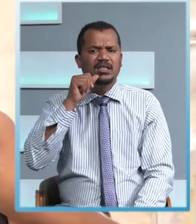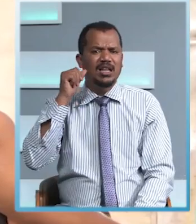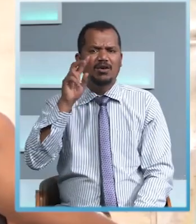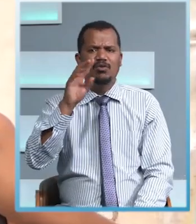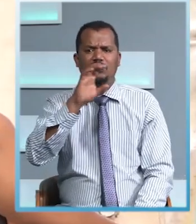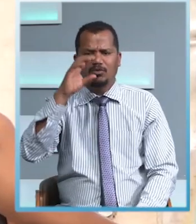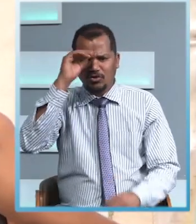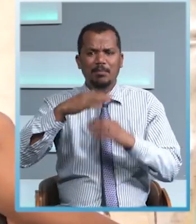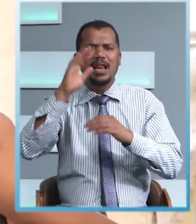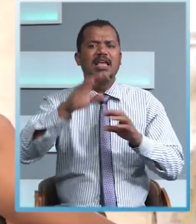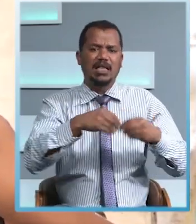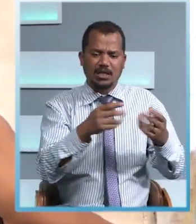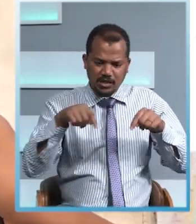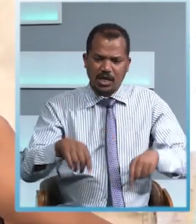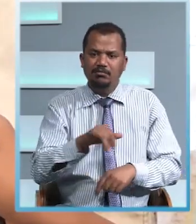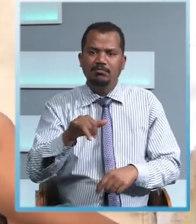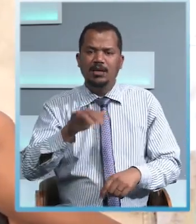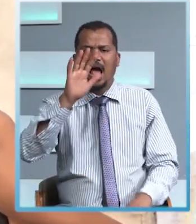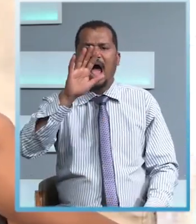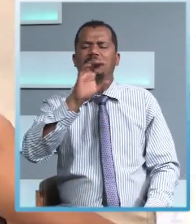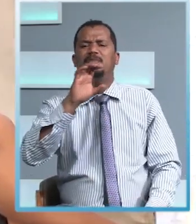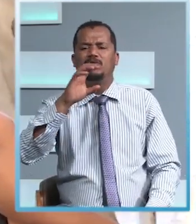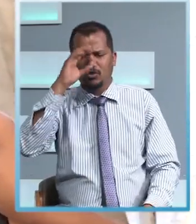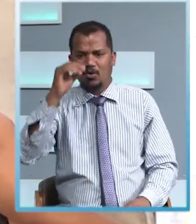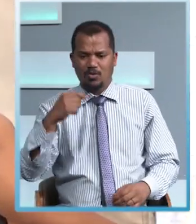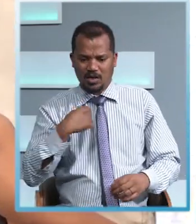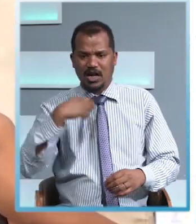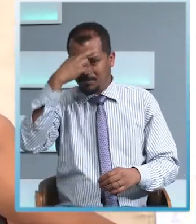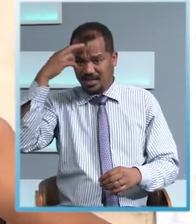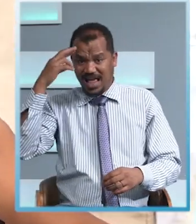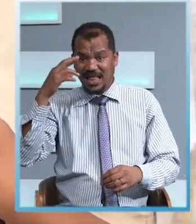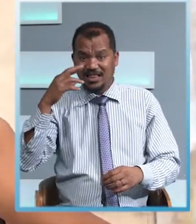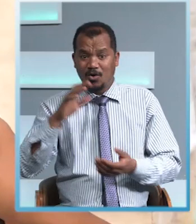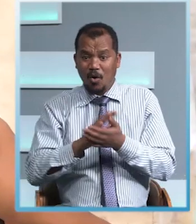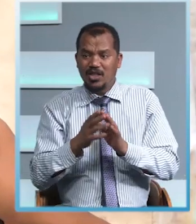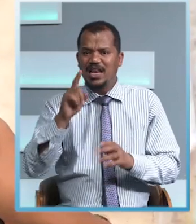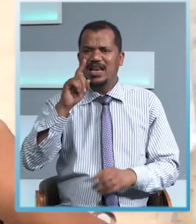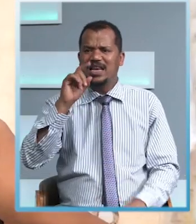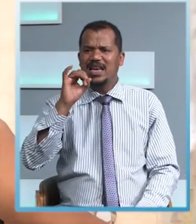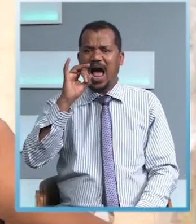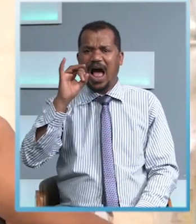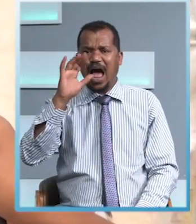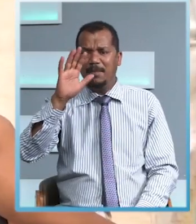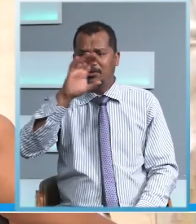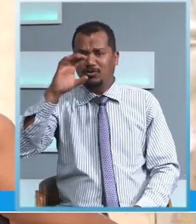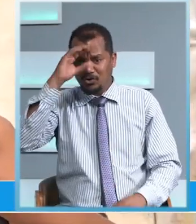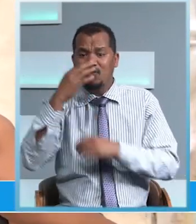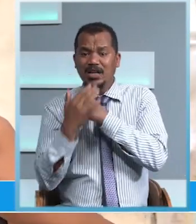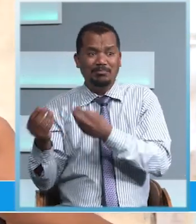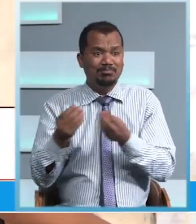ሀብቶቻችን ትላንትና ከ200 ሰው በላይ ሰጥቷል ዛሬ እንደዛው ቢያንስ 500 ሰው እንኳን እኔ ምክንያት ሁኜ ለ500 ሰው ደም አስተጠጥ